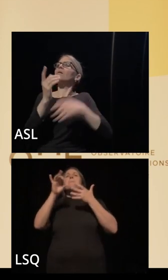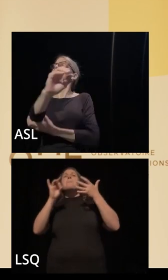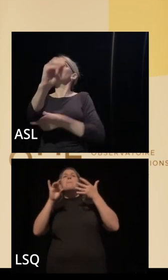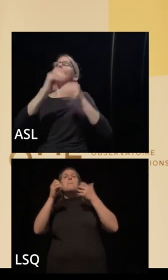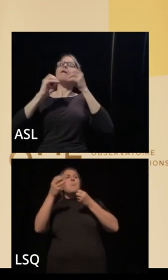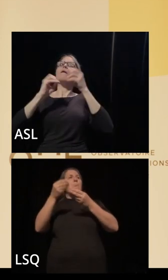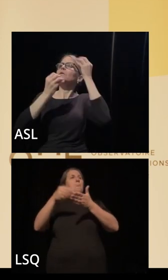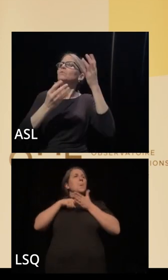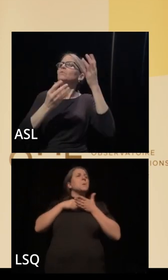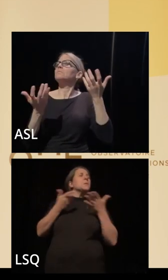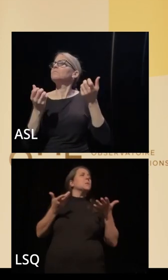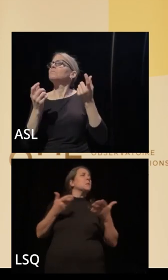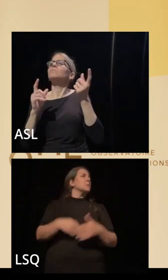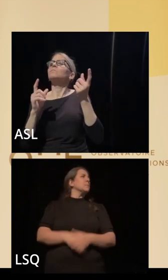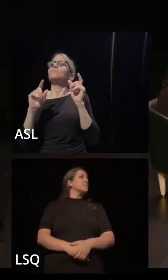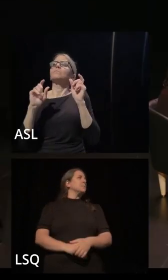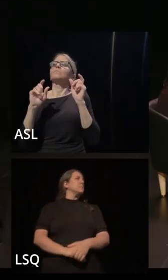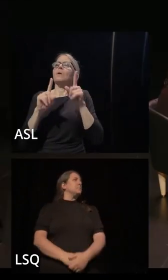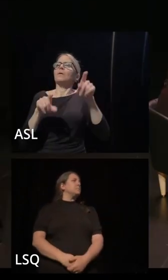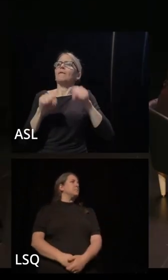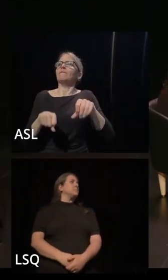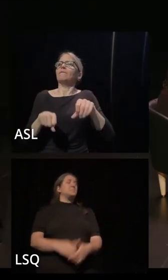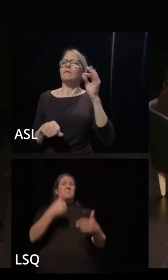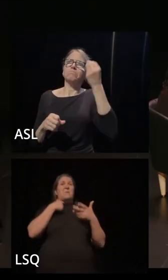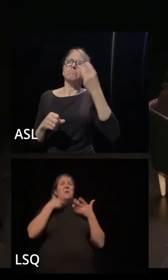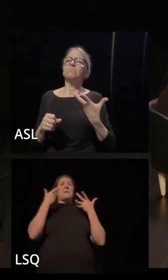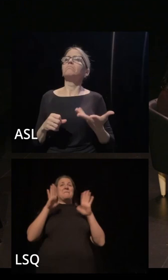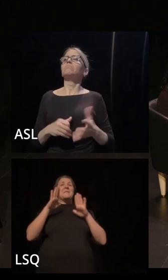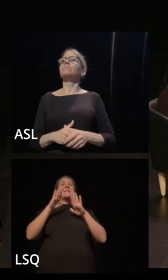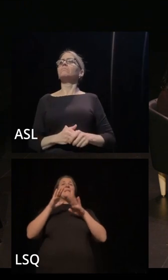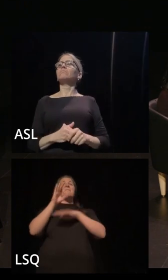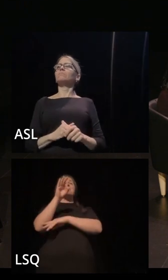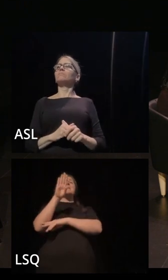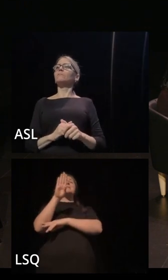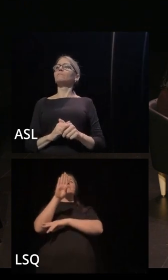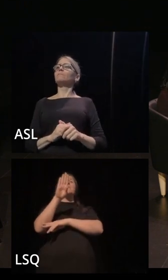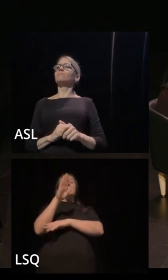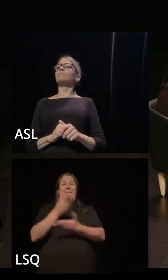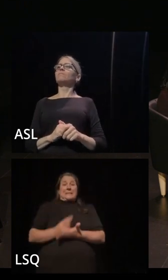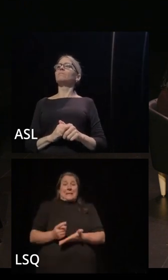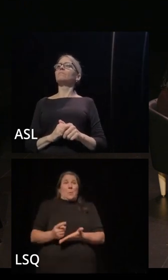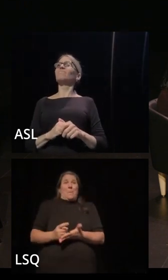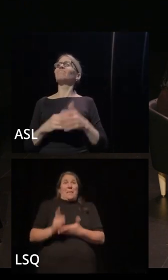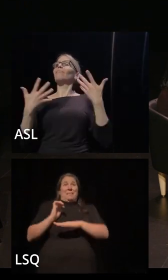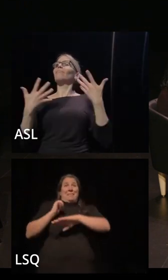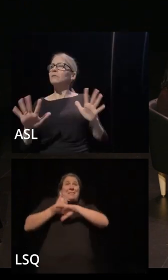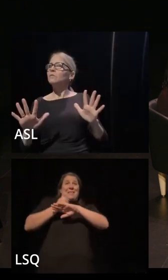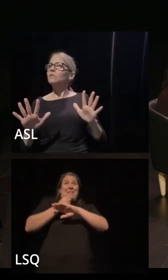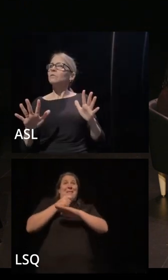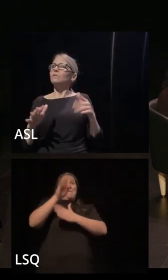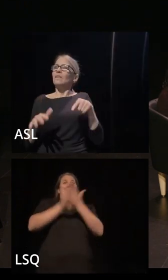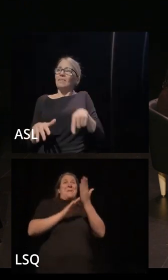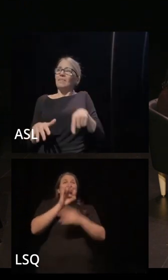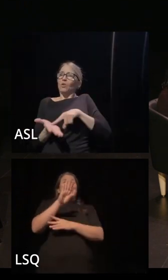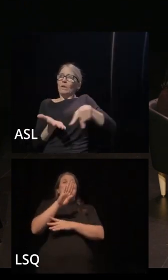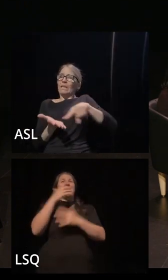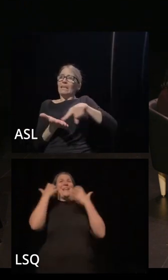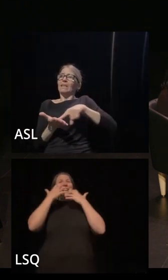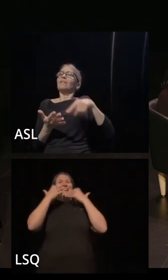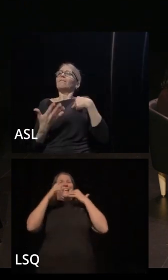peuvent être partagées? J'ai mis en ligne une page Facebook cette semaine, fait que c'est